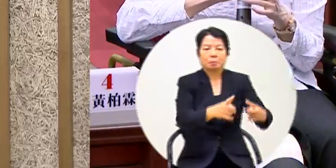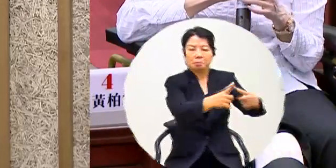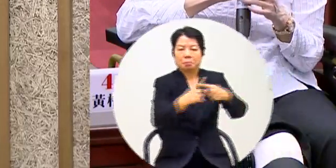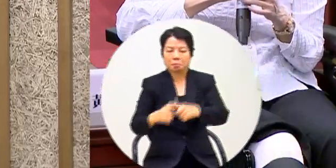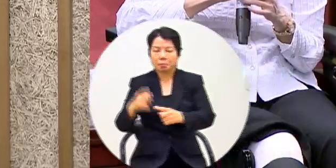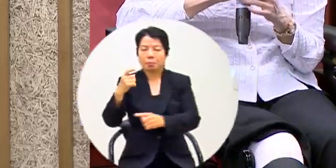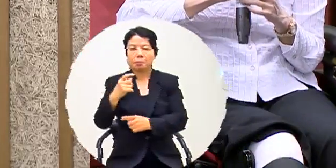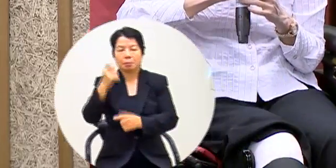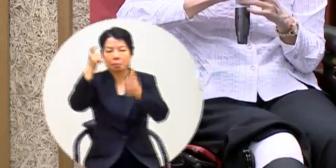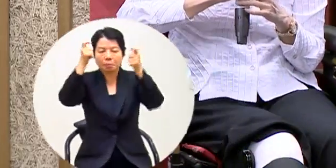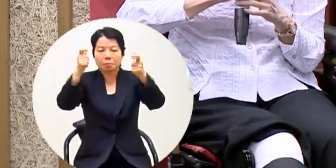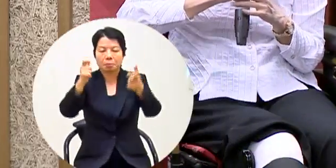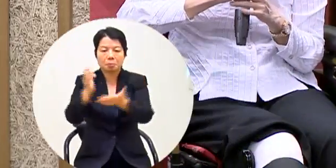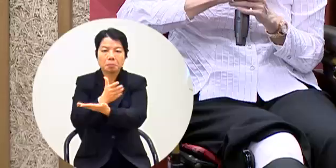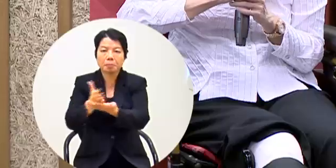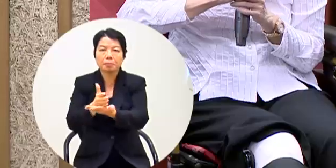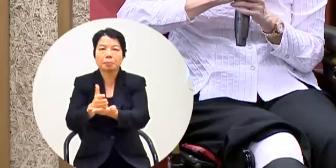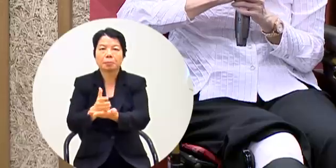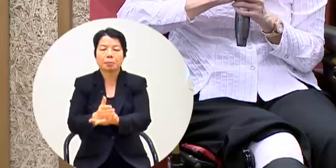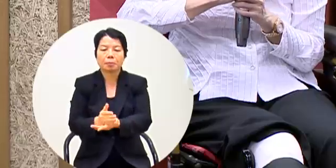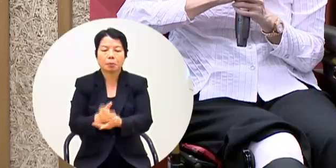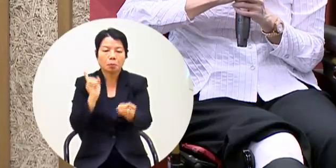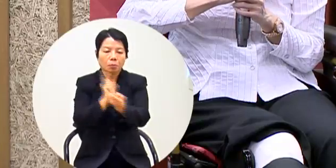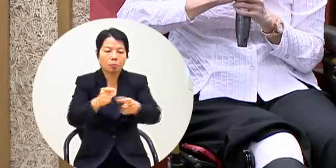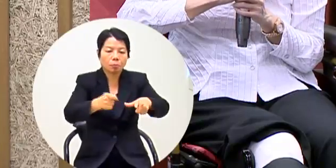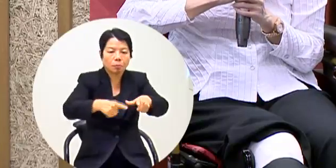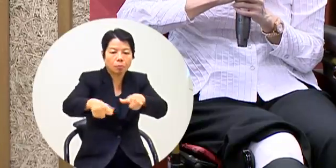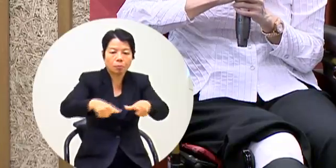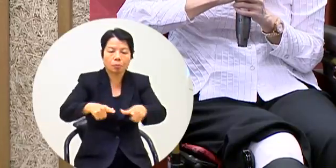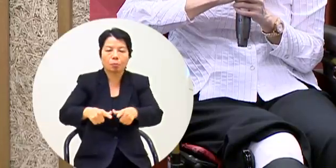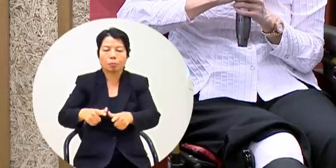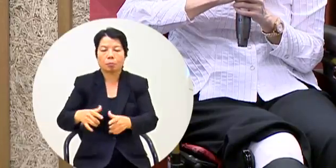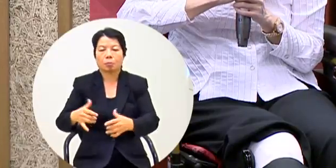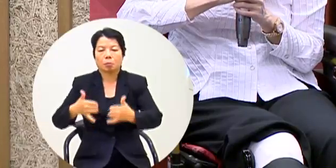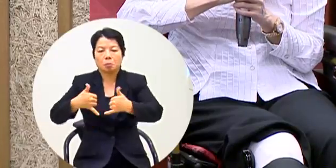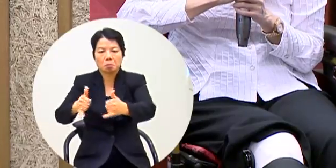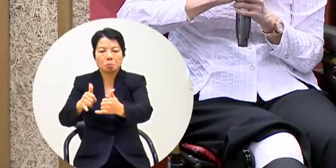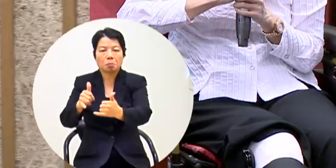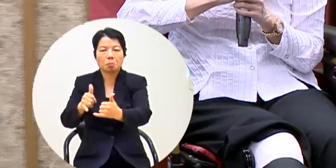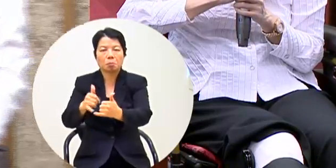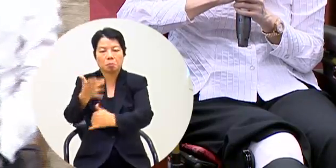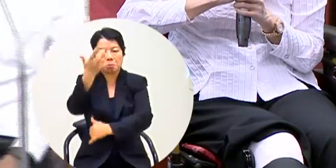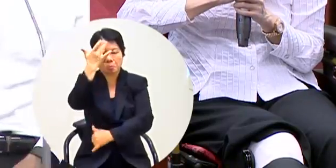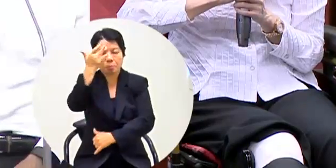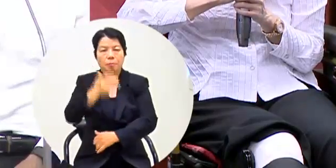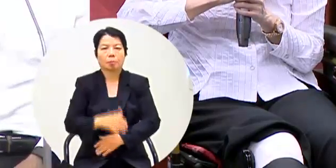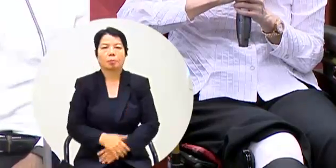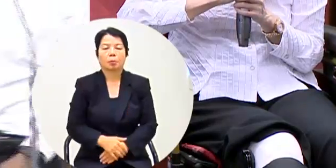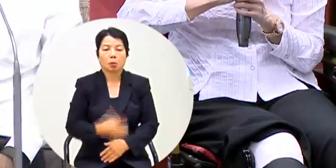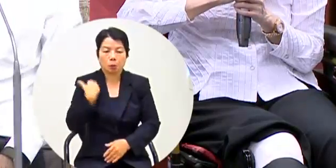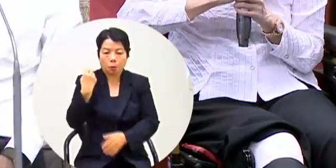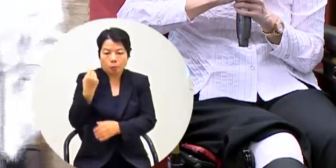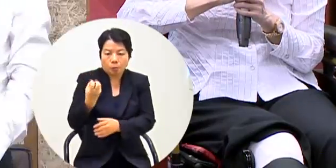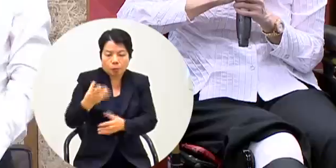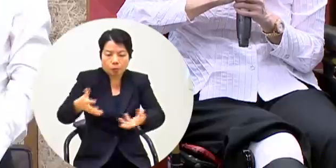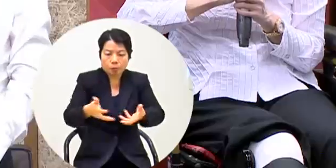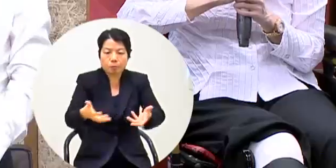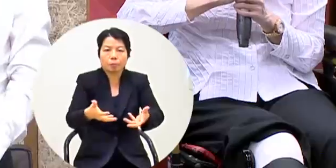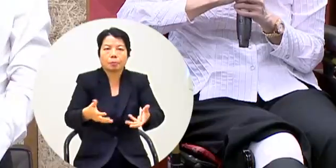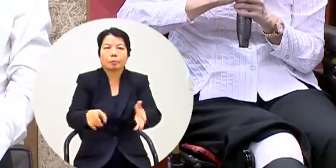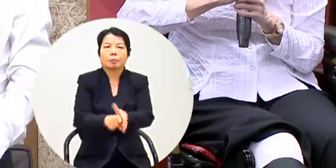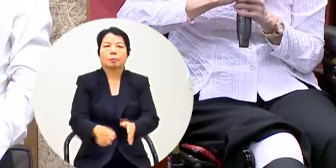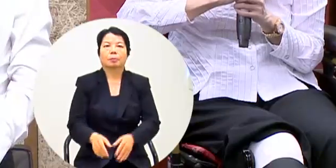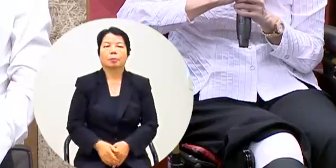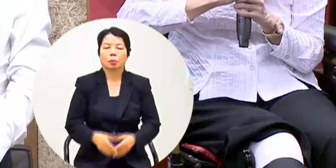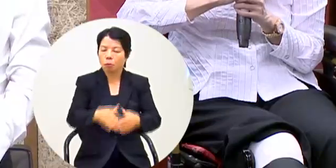的路障啦，或者是人行道路障，基本上我们新设或者是在造街的时候，我们都把它取消。